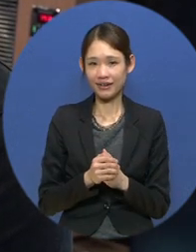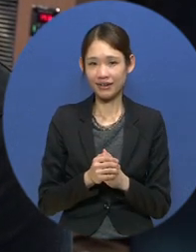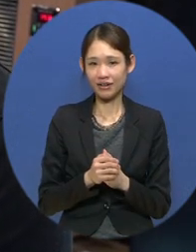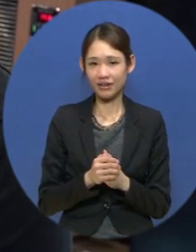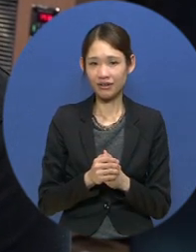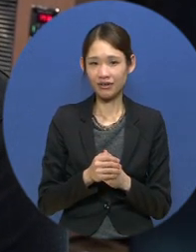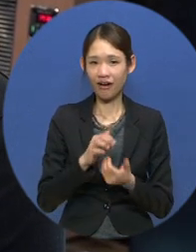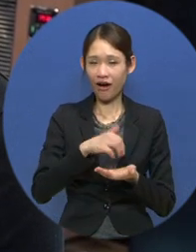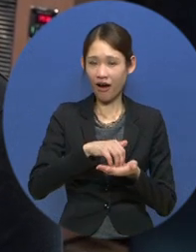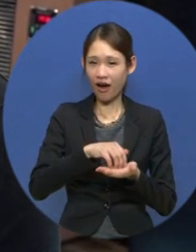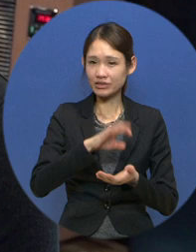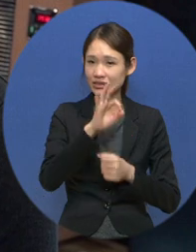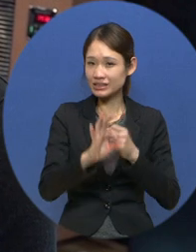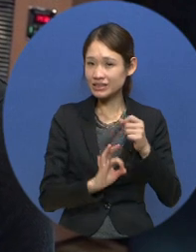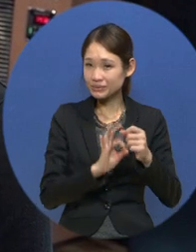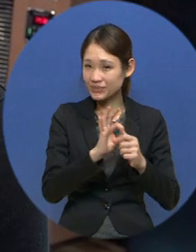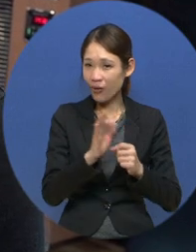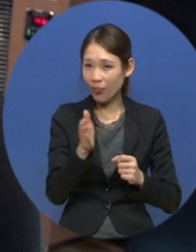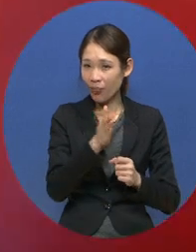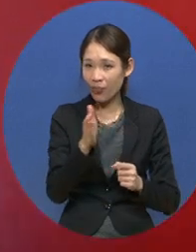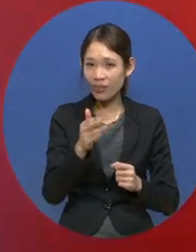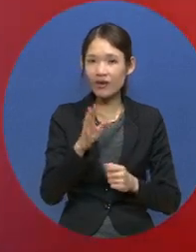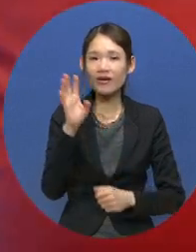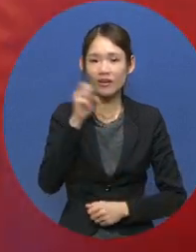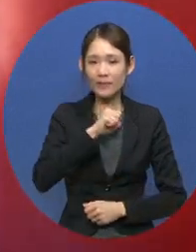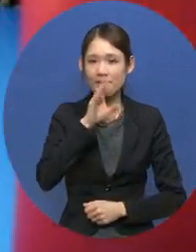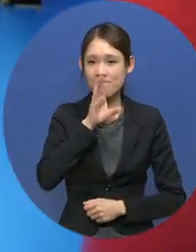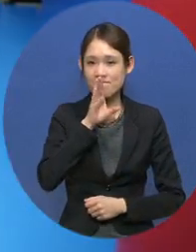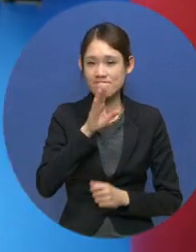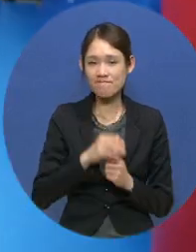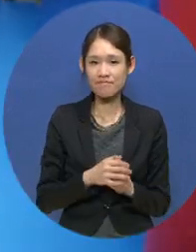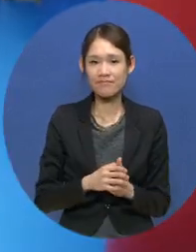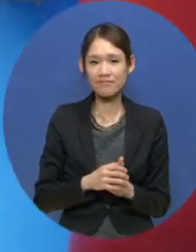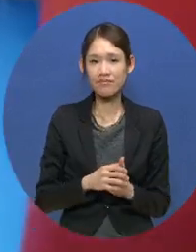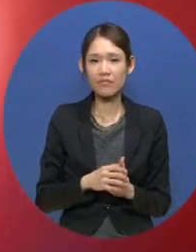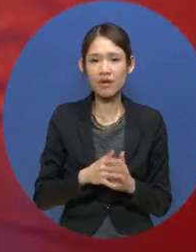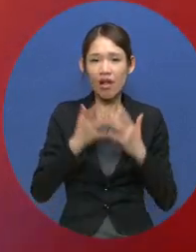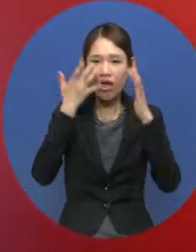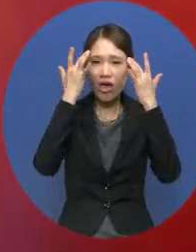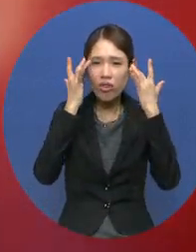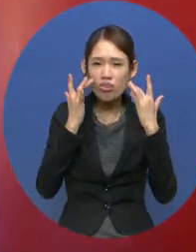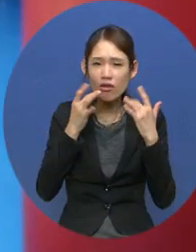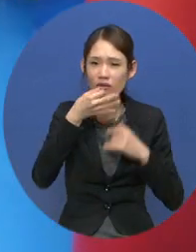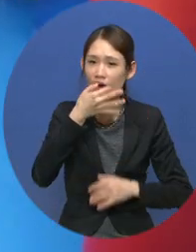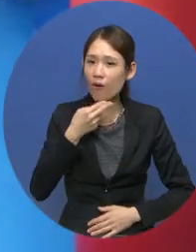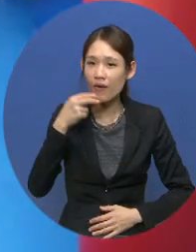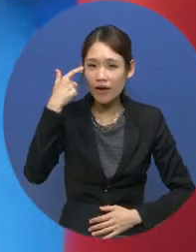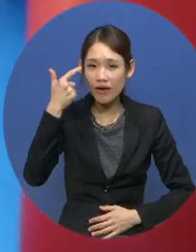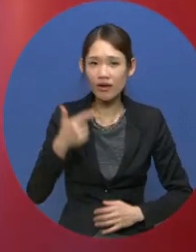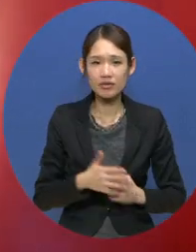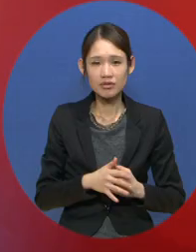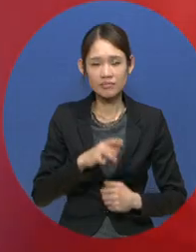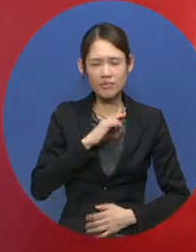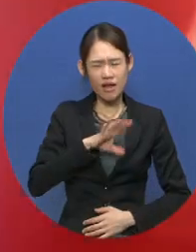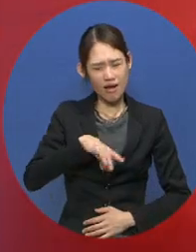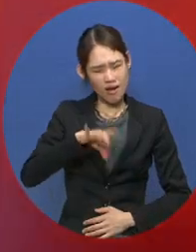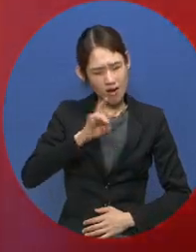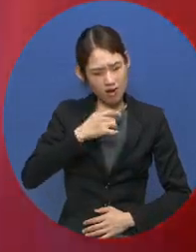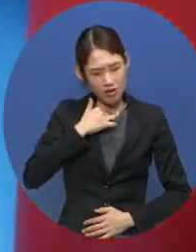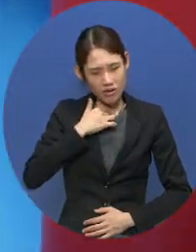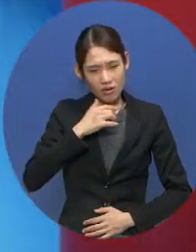10년째 운동을 하신 거예요? 네. 집간도 되게 많이 드시는데 힘들지 않으세요? 처음에는 많이